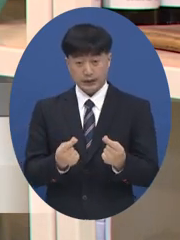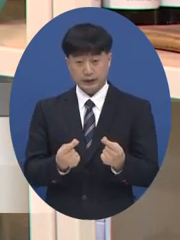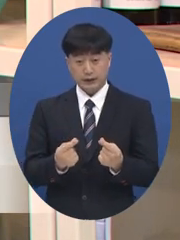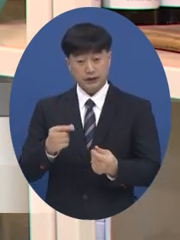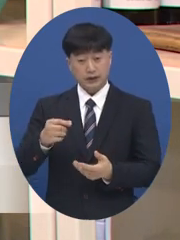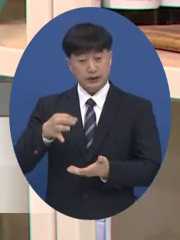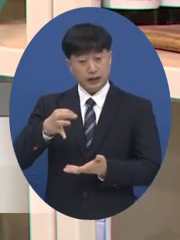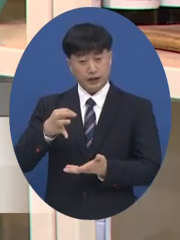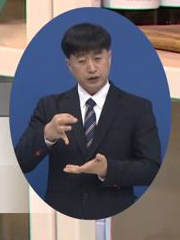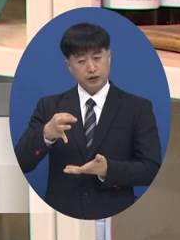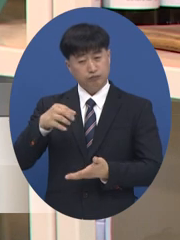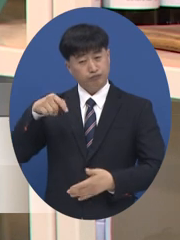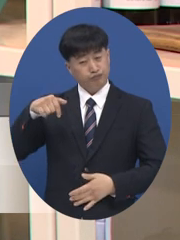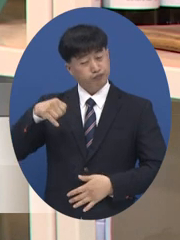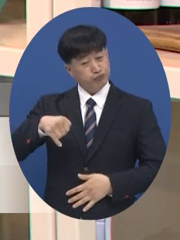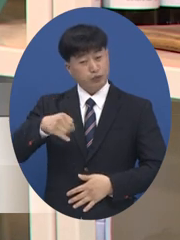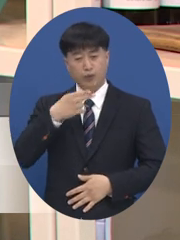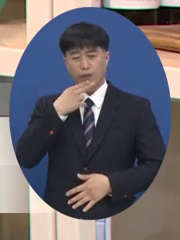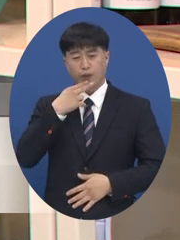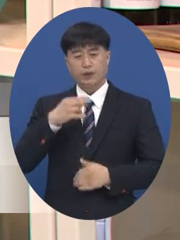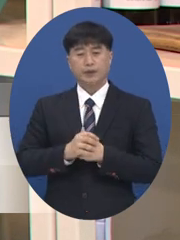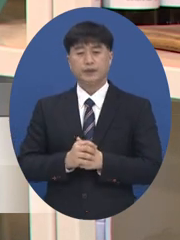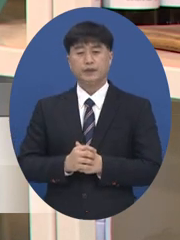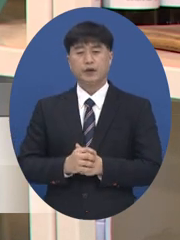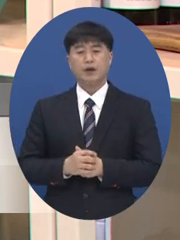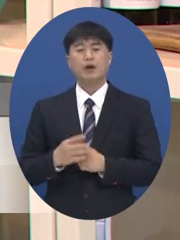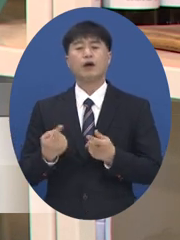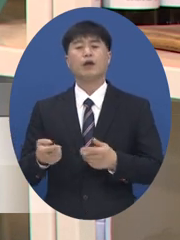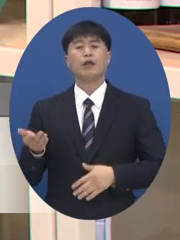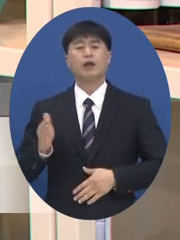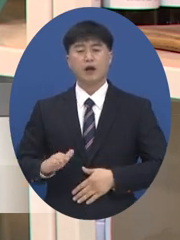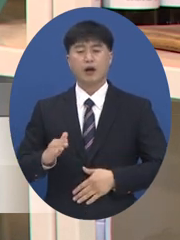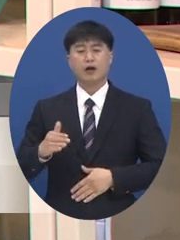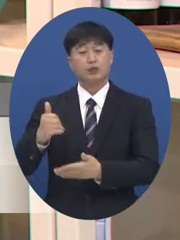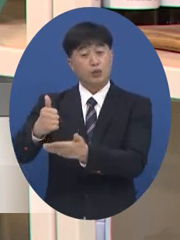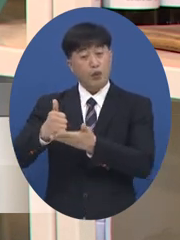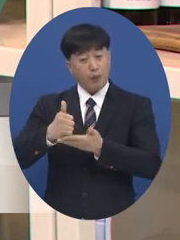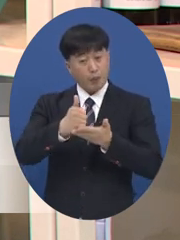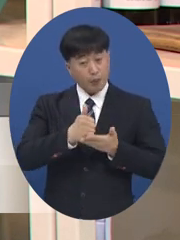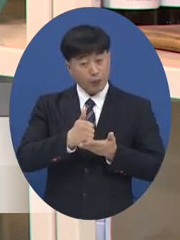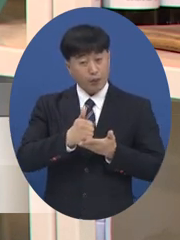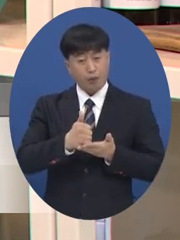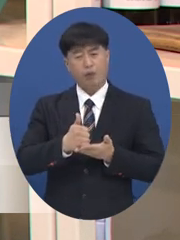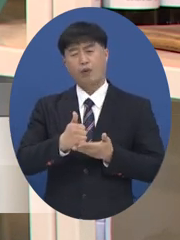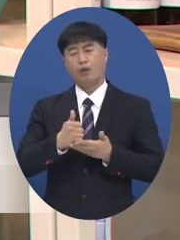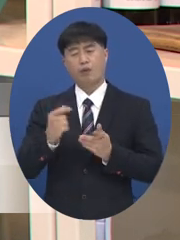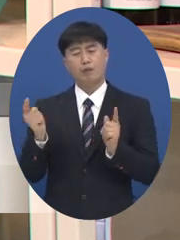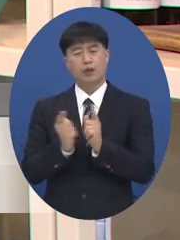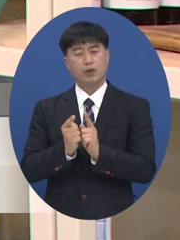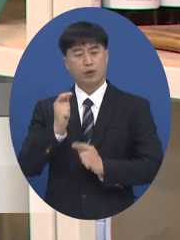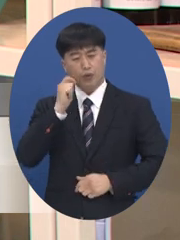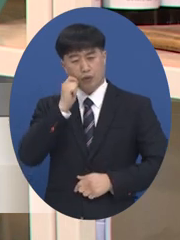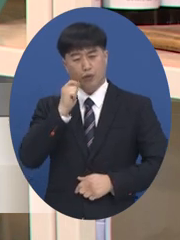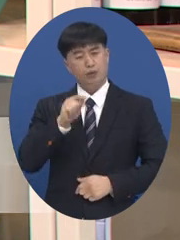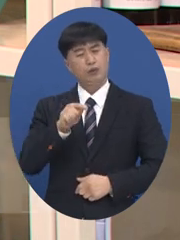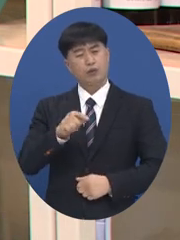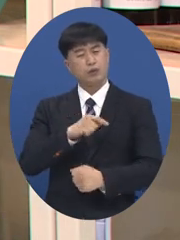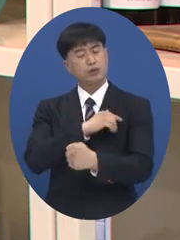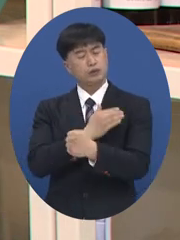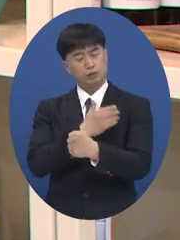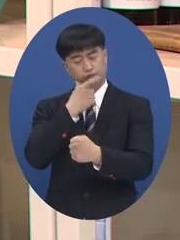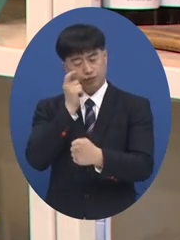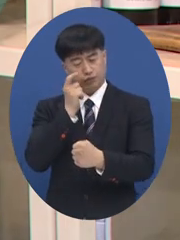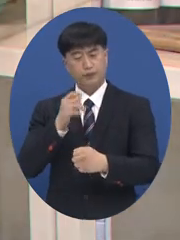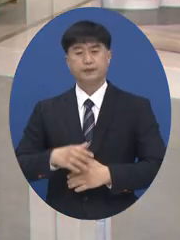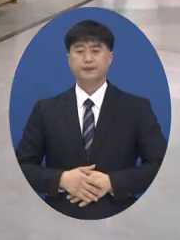말해서 전 떨어진다 생각하네요 그런데 고객을 만나야 되는데 고객을 만날 수 없는거죠 그것까지 해나 기에는 서 역량이